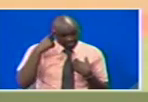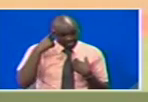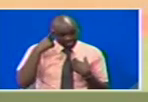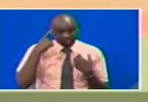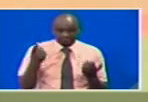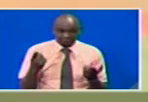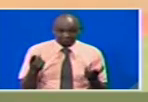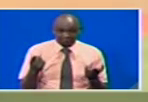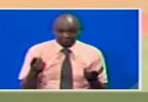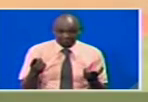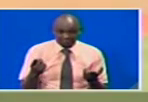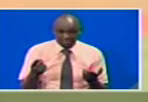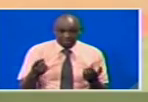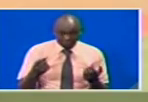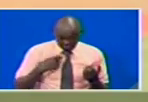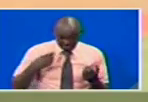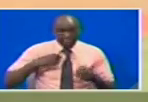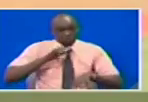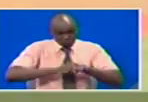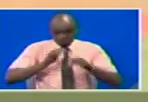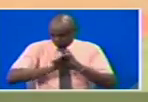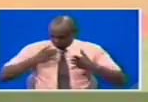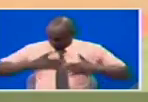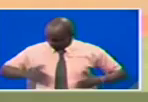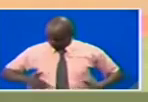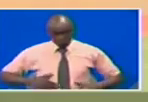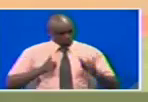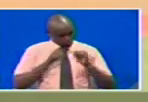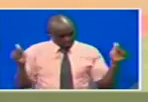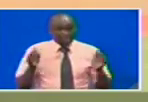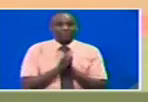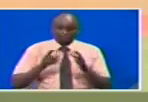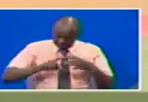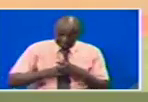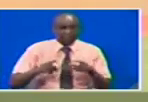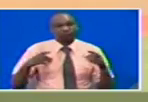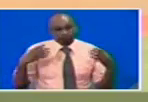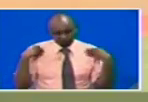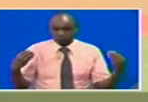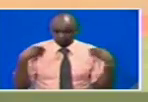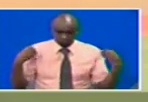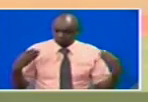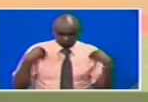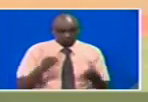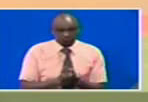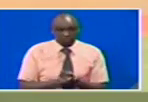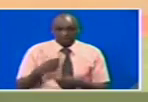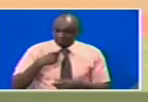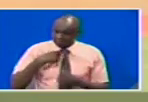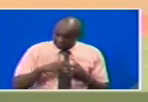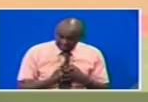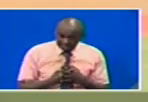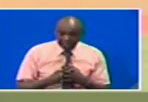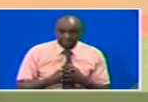So I'm in a pretty good shape now since we have started the World Indoor this season earlier